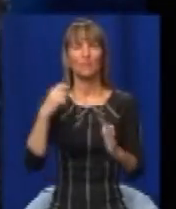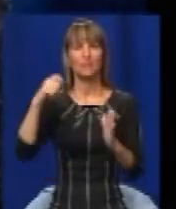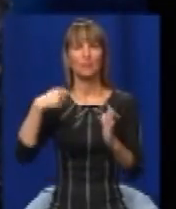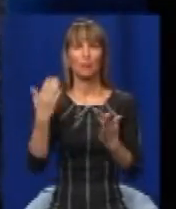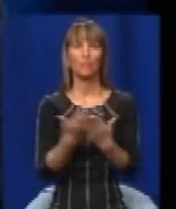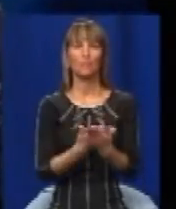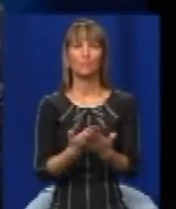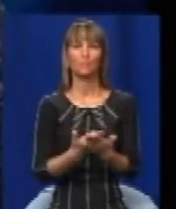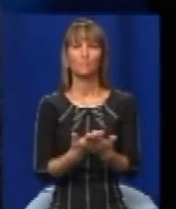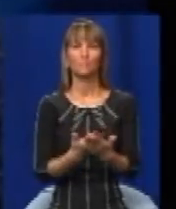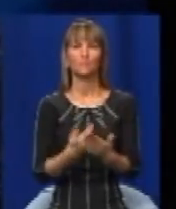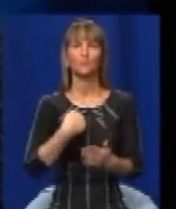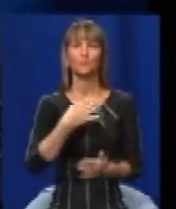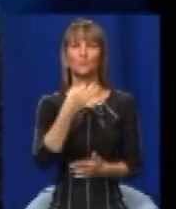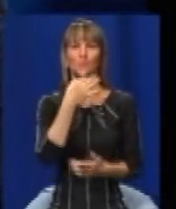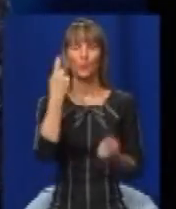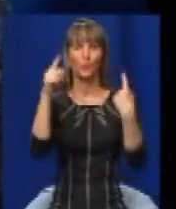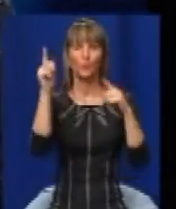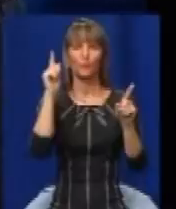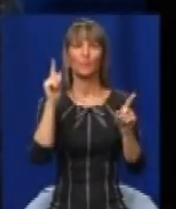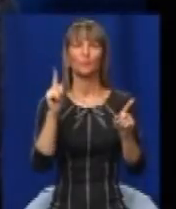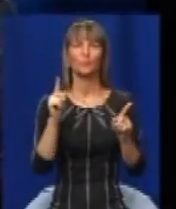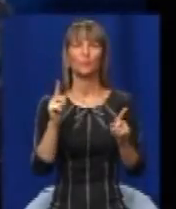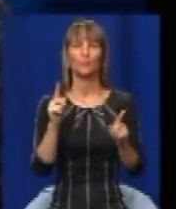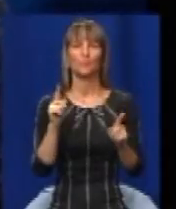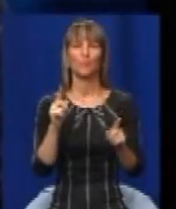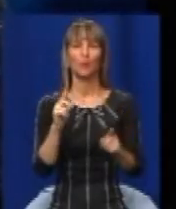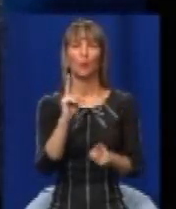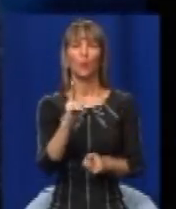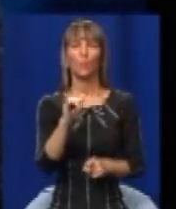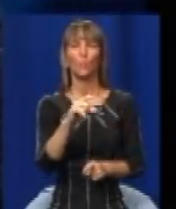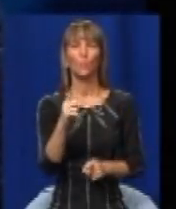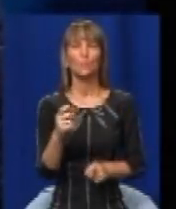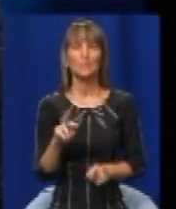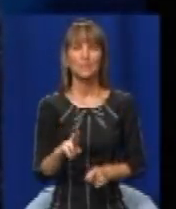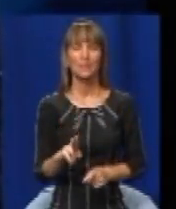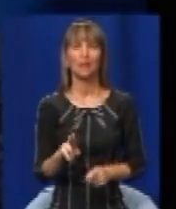фильмы. Мне нравятся мультфильмы Кузя,